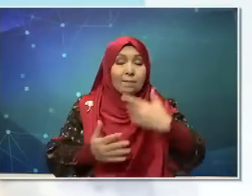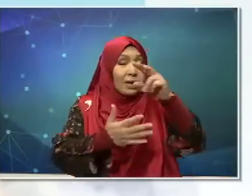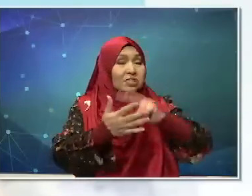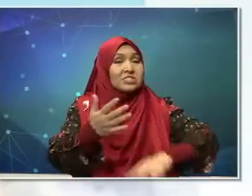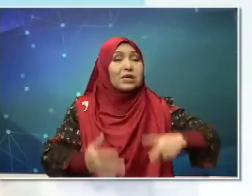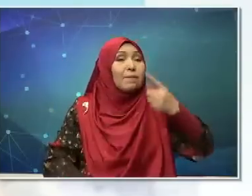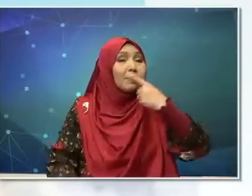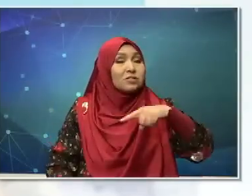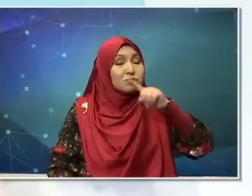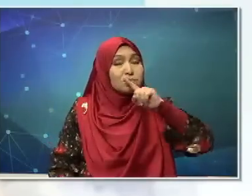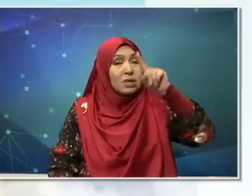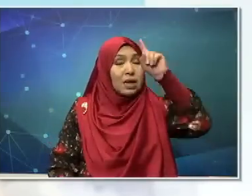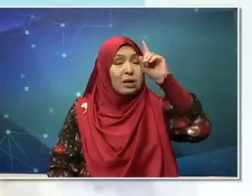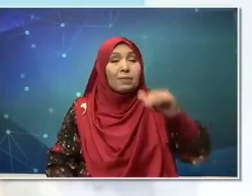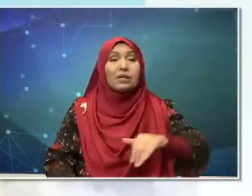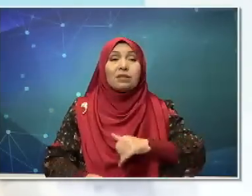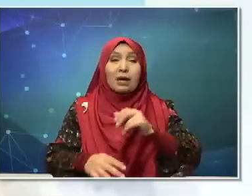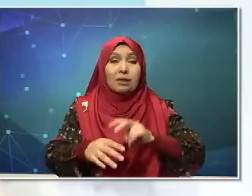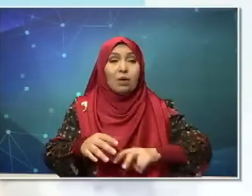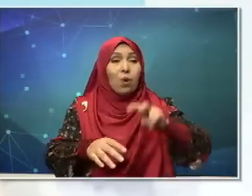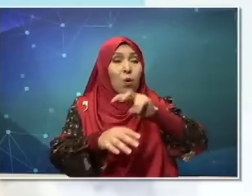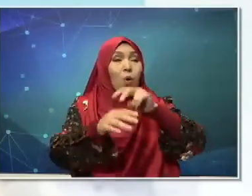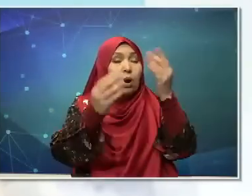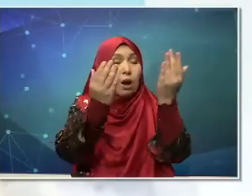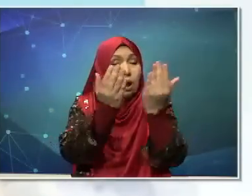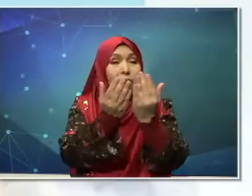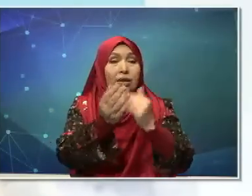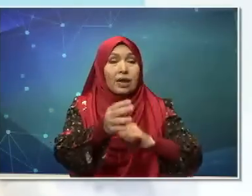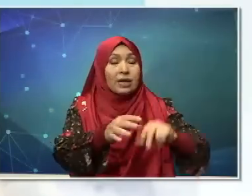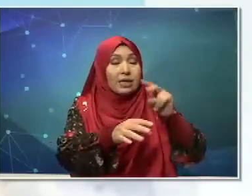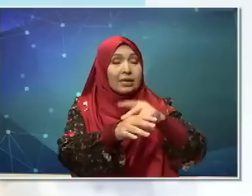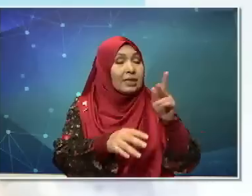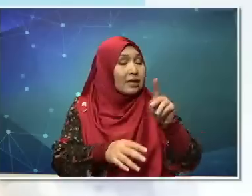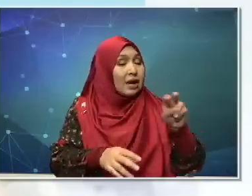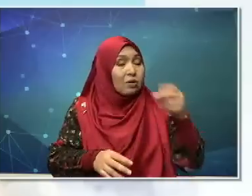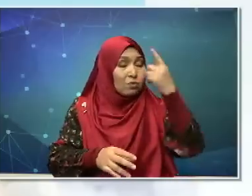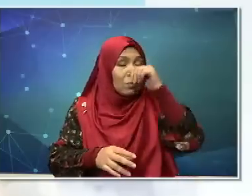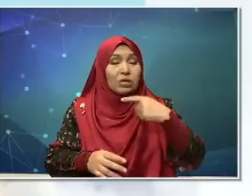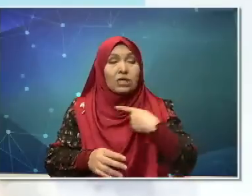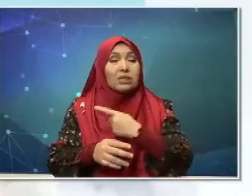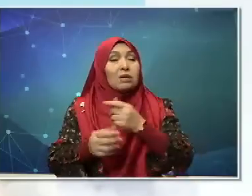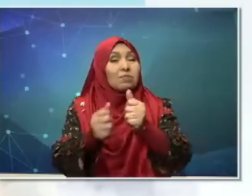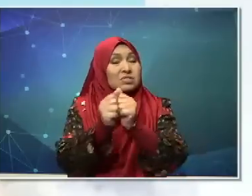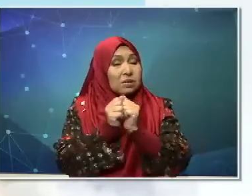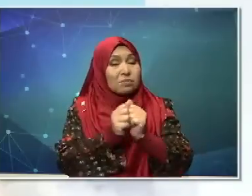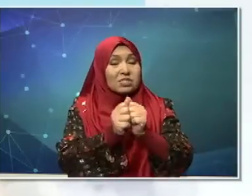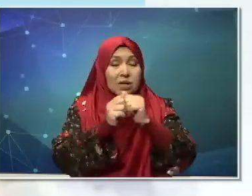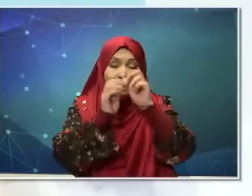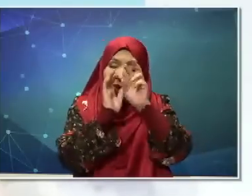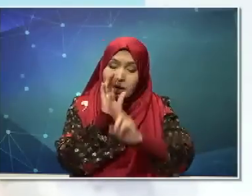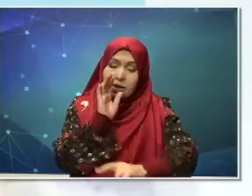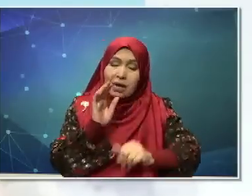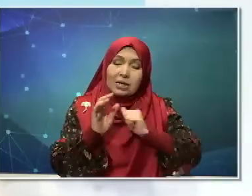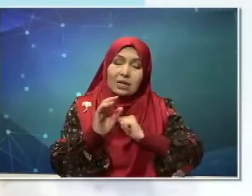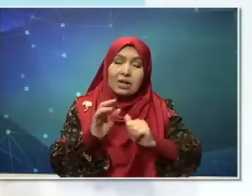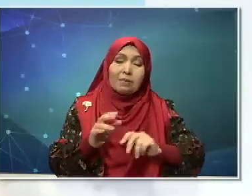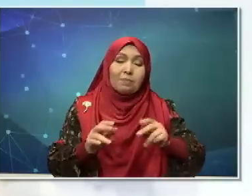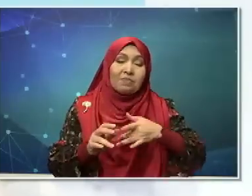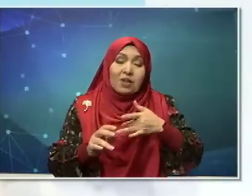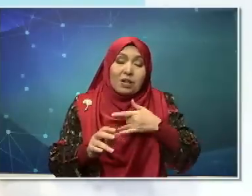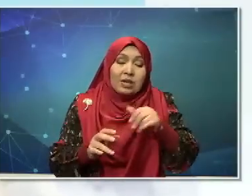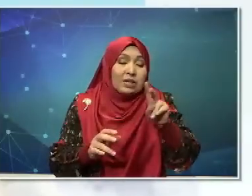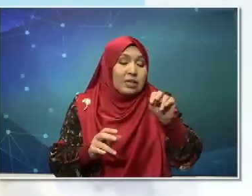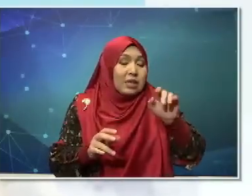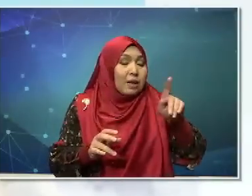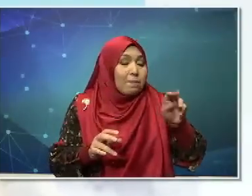mengamalkan doa naik kendaraan sebentar tadi untuk kita sama-sama rendah diri dan merasakan nikmat yang besar daripada Allah yang